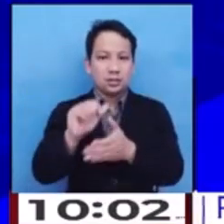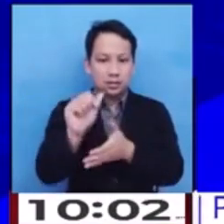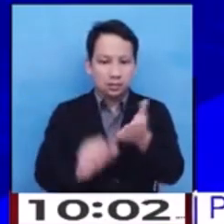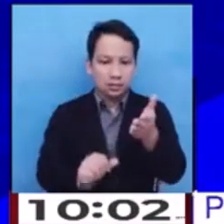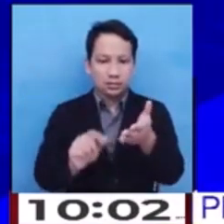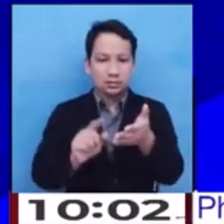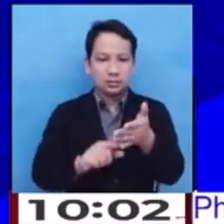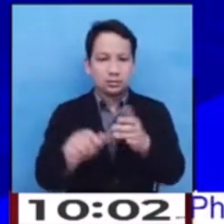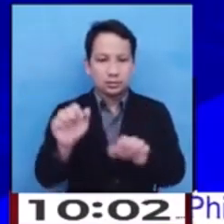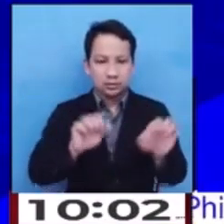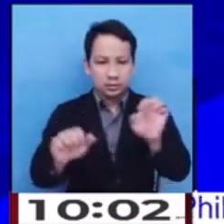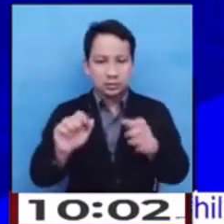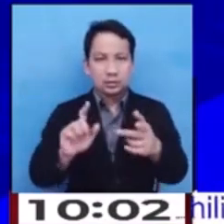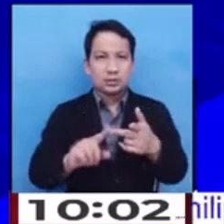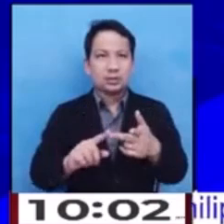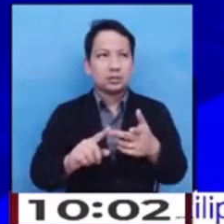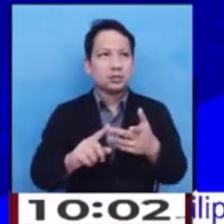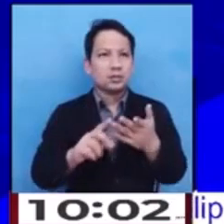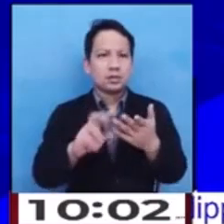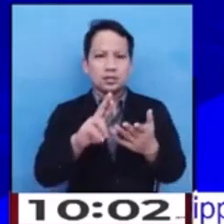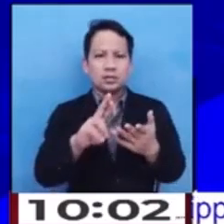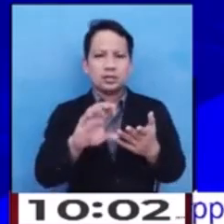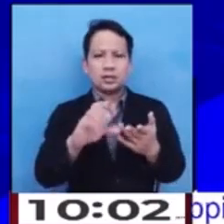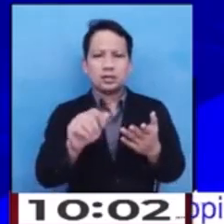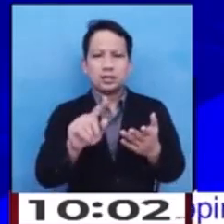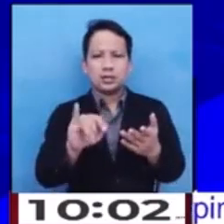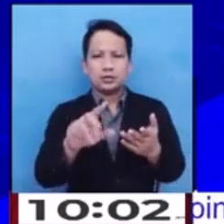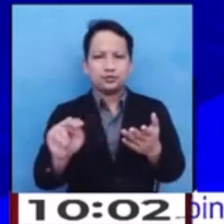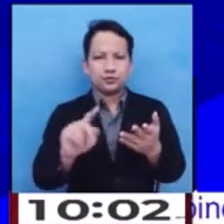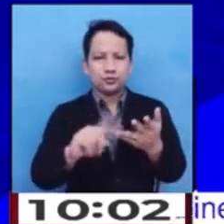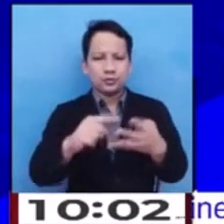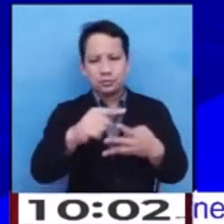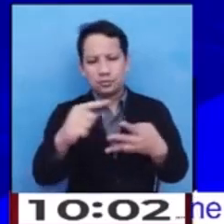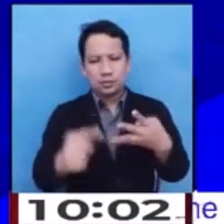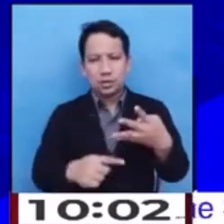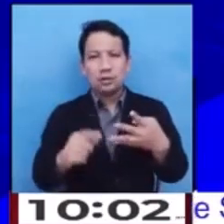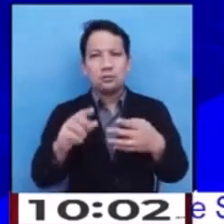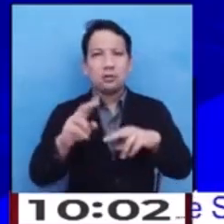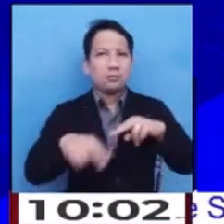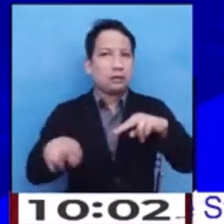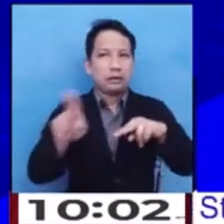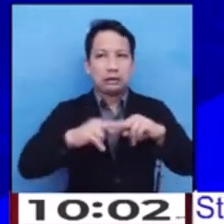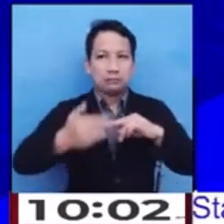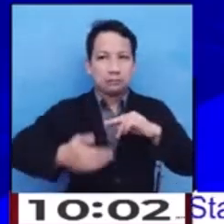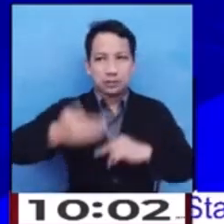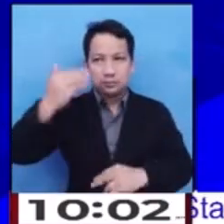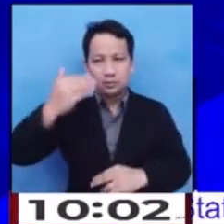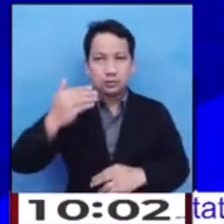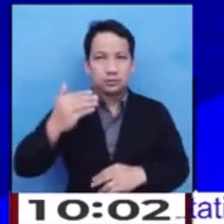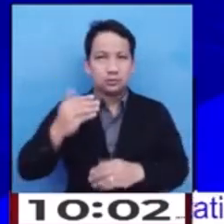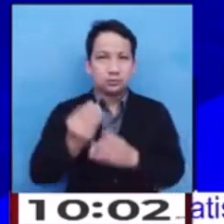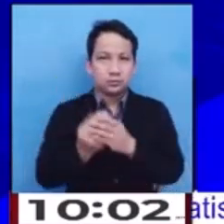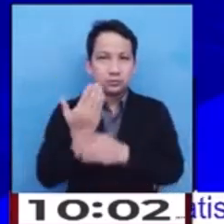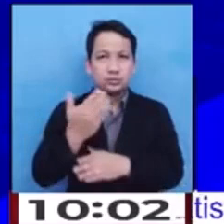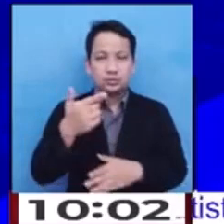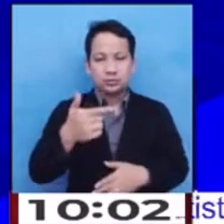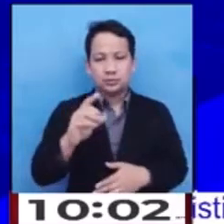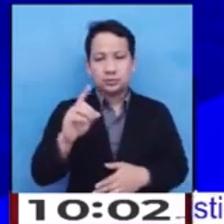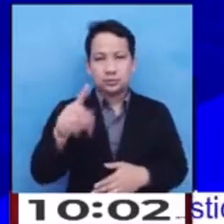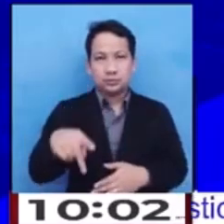entertainment, recreation at iba pa ay nagtala ng may pinakamataas na paglago na nasa